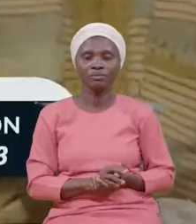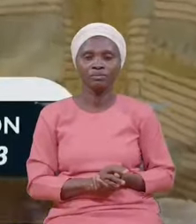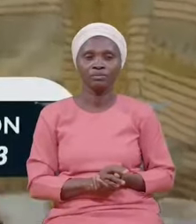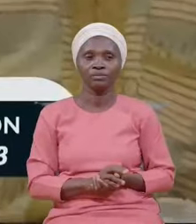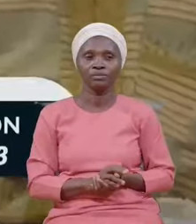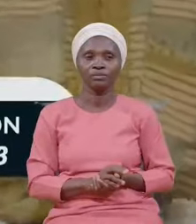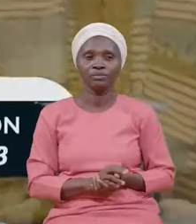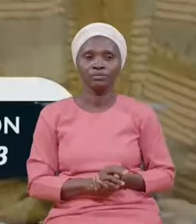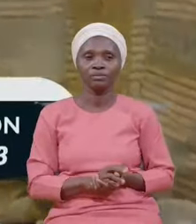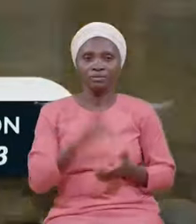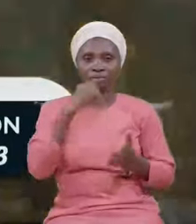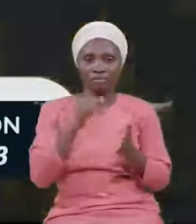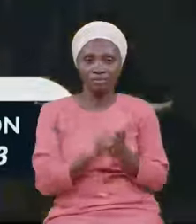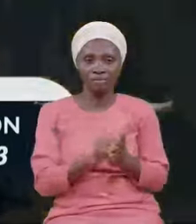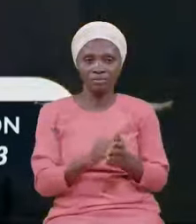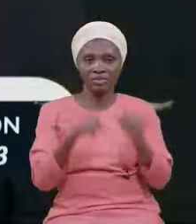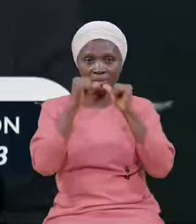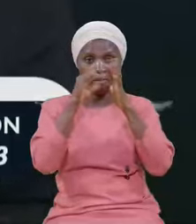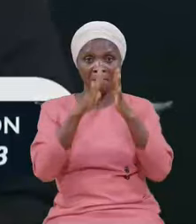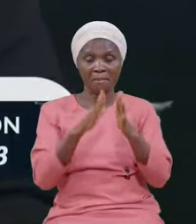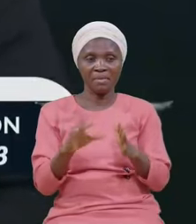verset 3. 1 Pierre